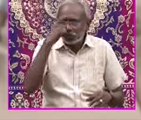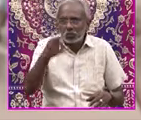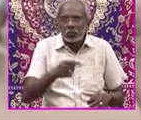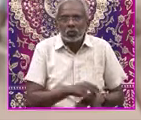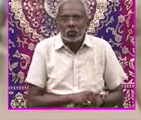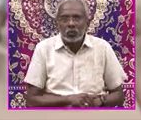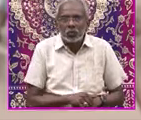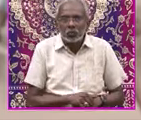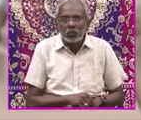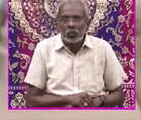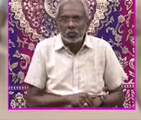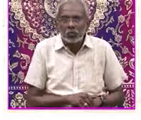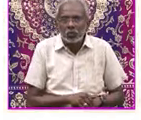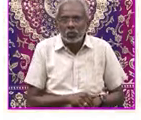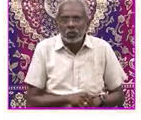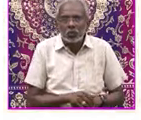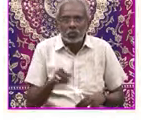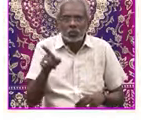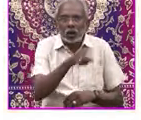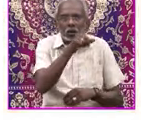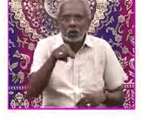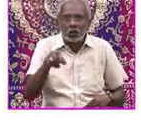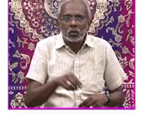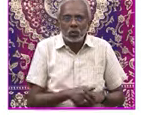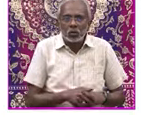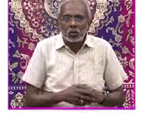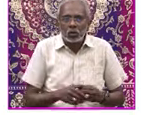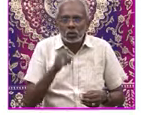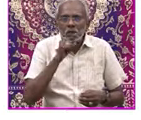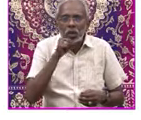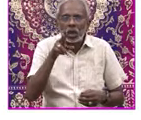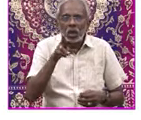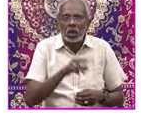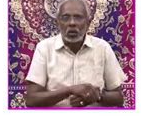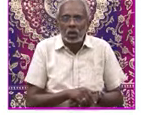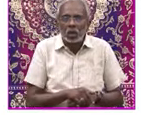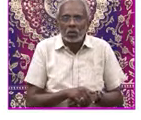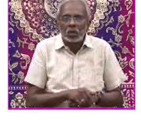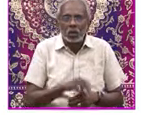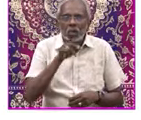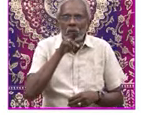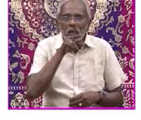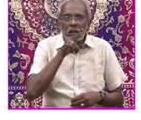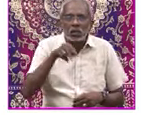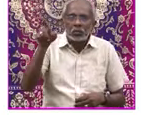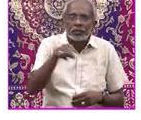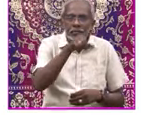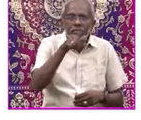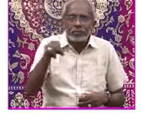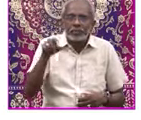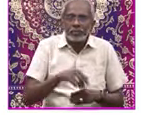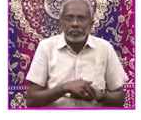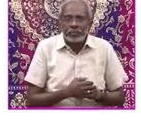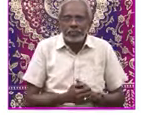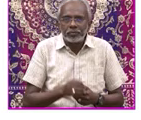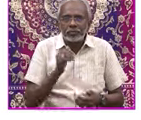கற்றுக்கொள்ளலாம். மாணவர்களே கவனியுங்கள். வழிவர் சிலர் கடல் பாய்வர் வெங்கரி